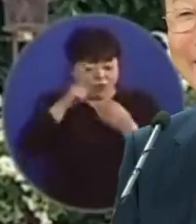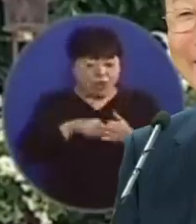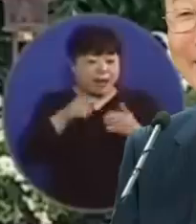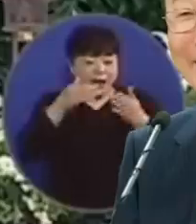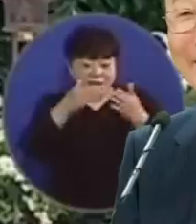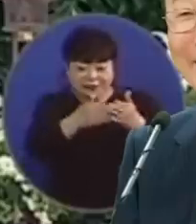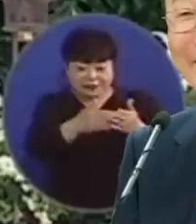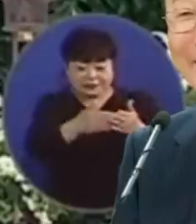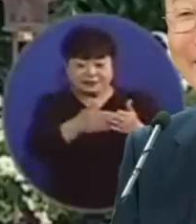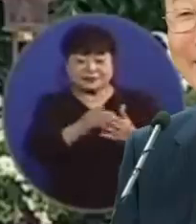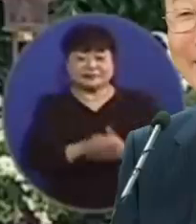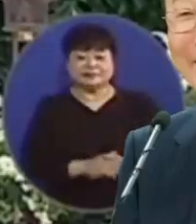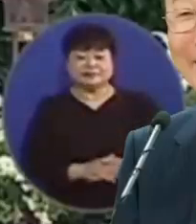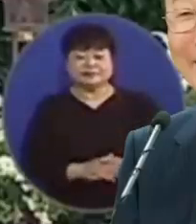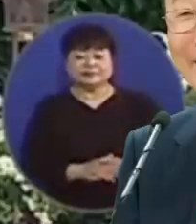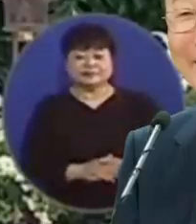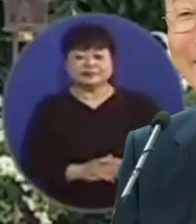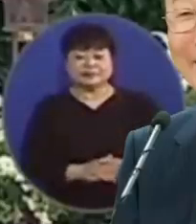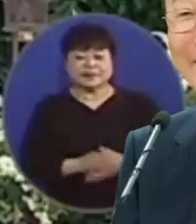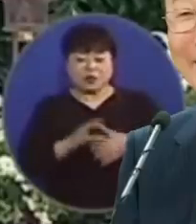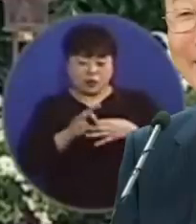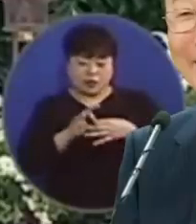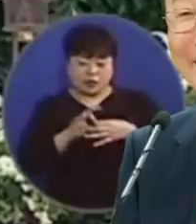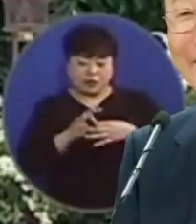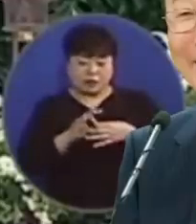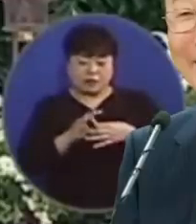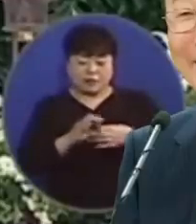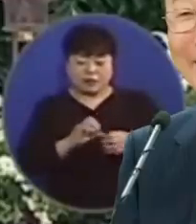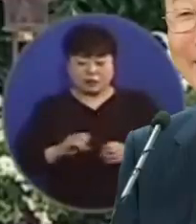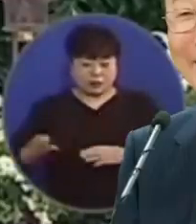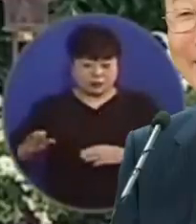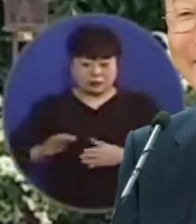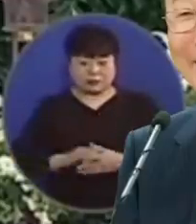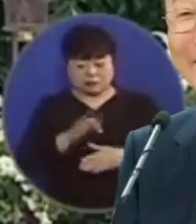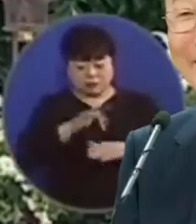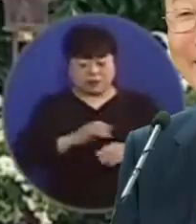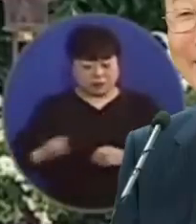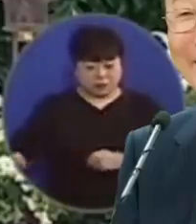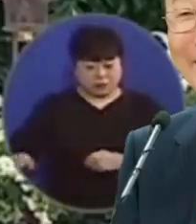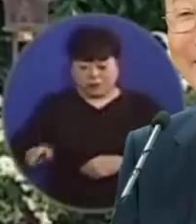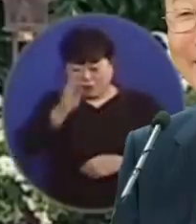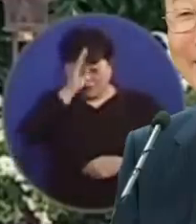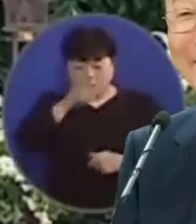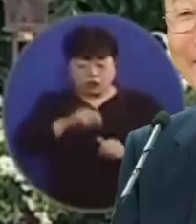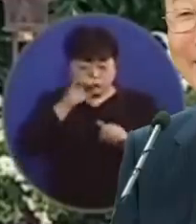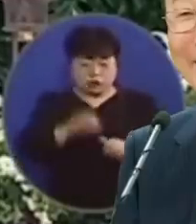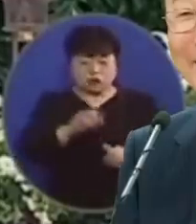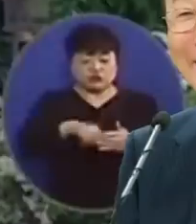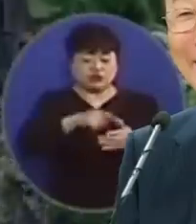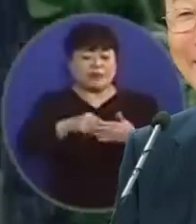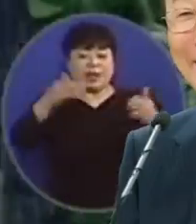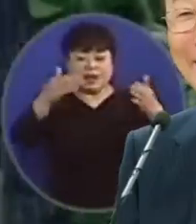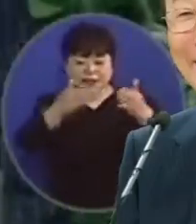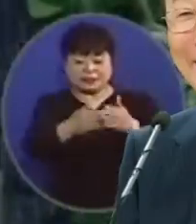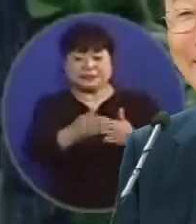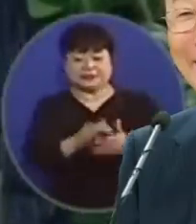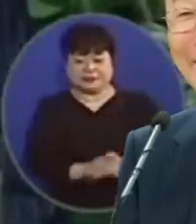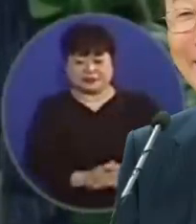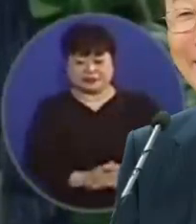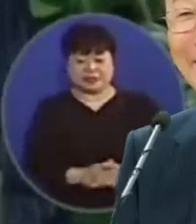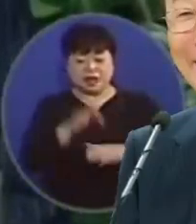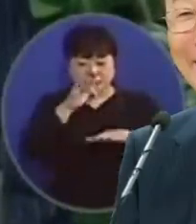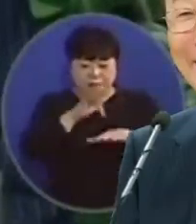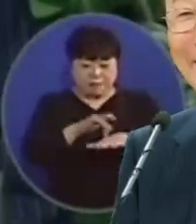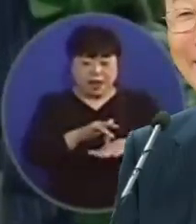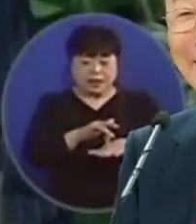그 연결고리를 마귀는 잃어버렸지 않습니까? 그 다음에는 병과 저주를 청산했습니다. 마귀는 타락한 인류를